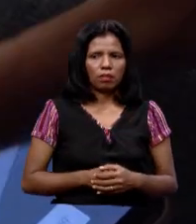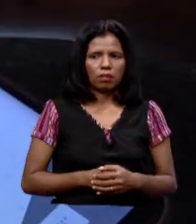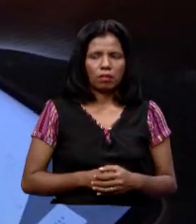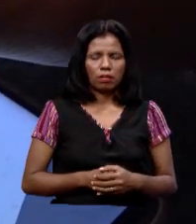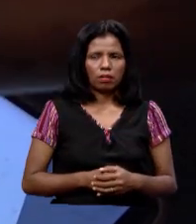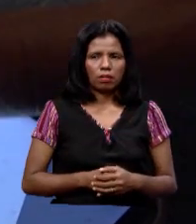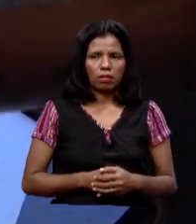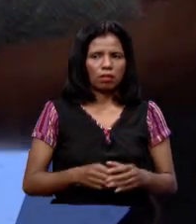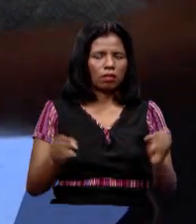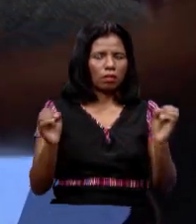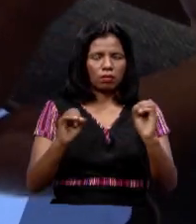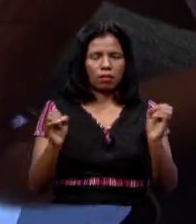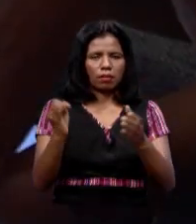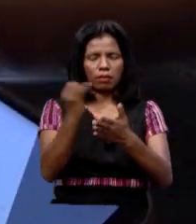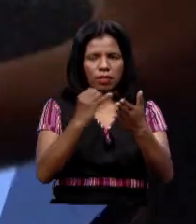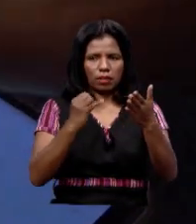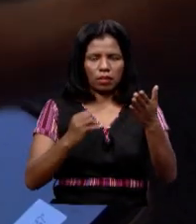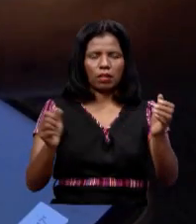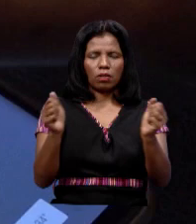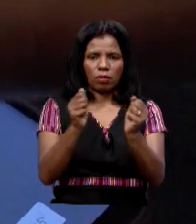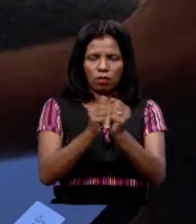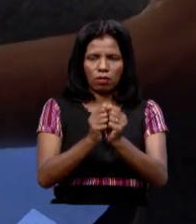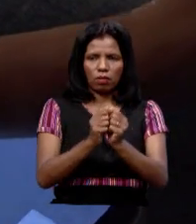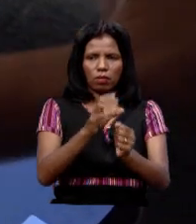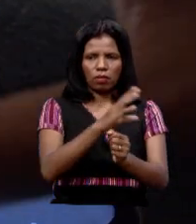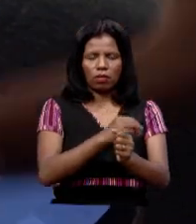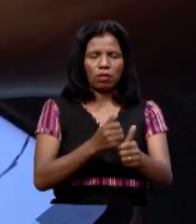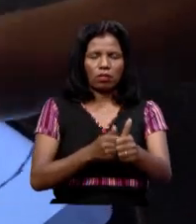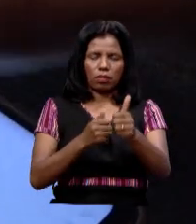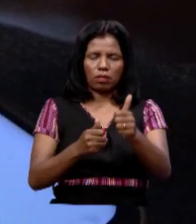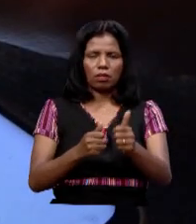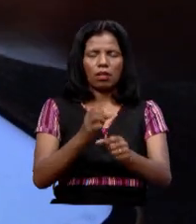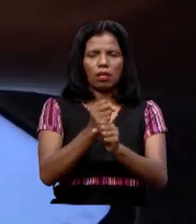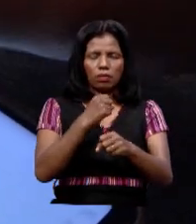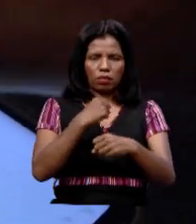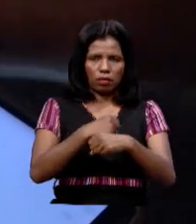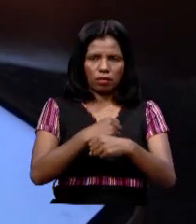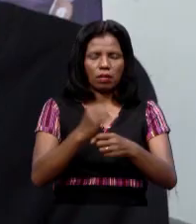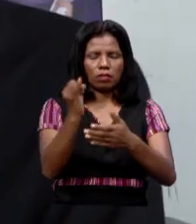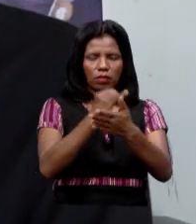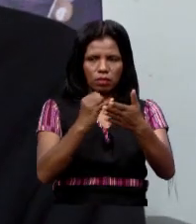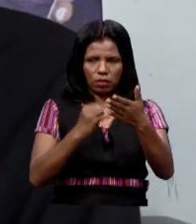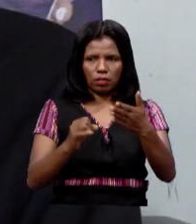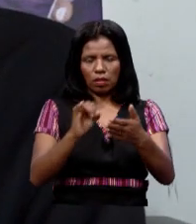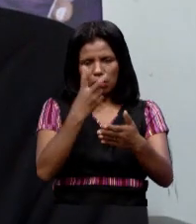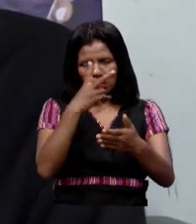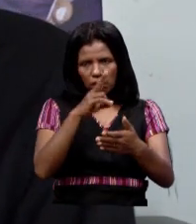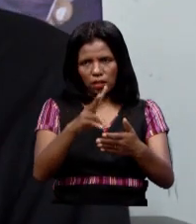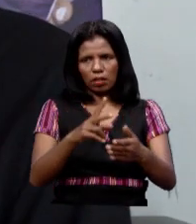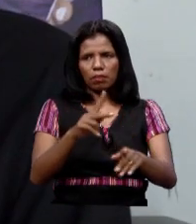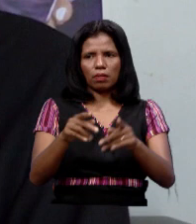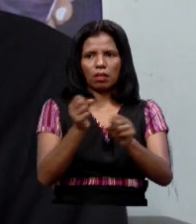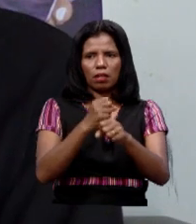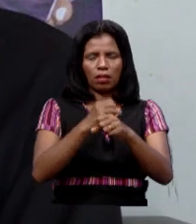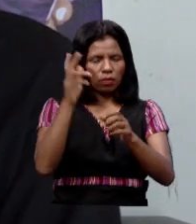saya la pinta lima, aku mai hokeser. Basicnya mai hokes digital, apain desainnya sambil hore tu. Emang bel hal foto